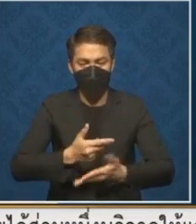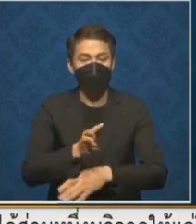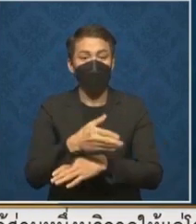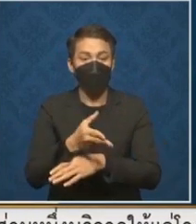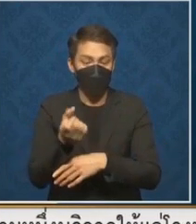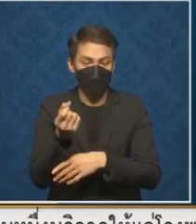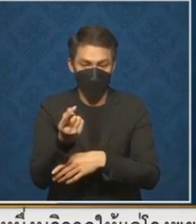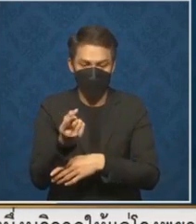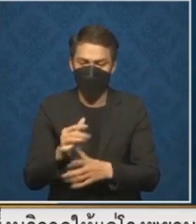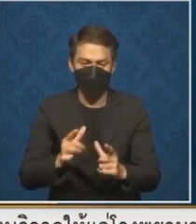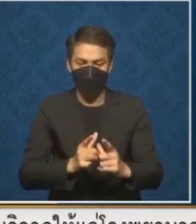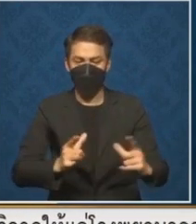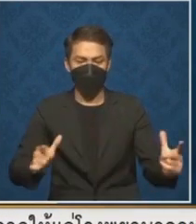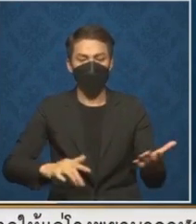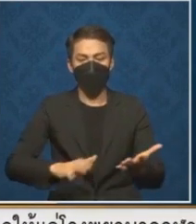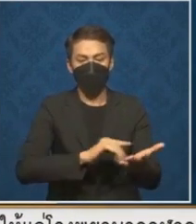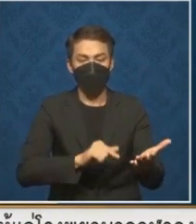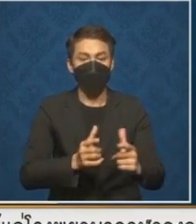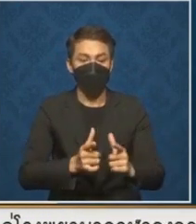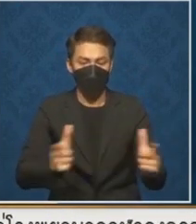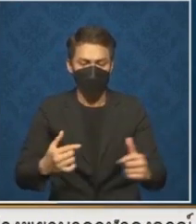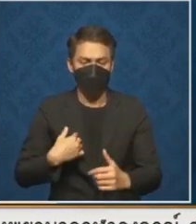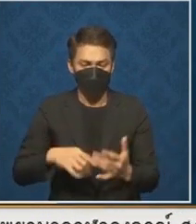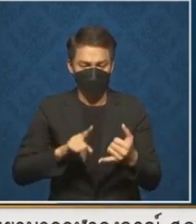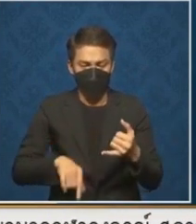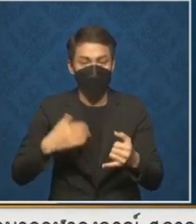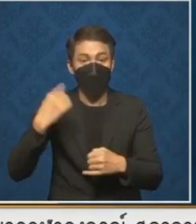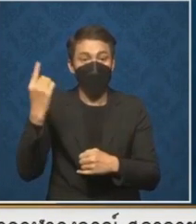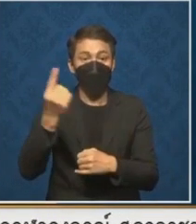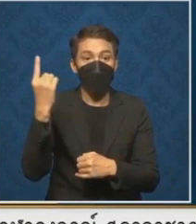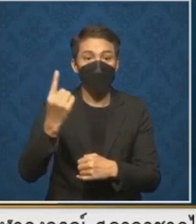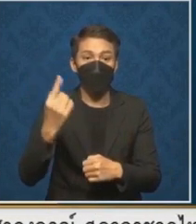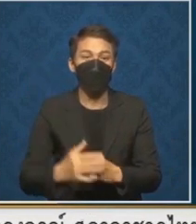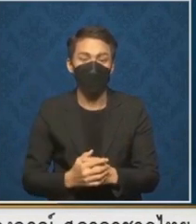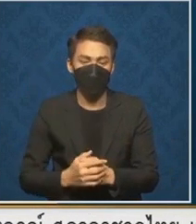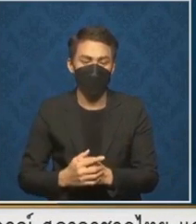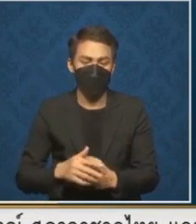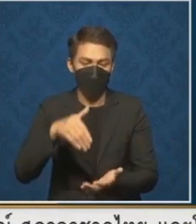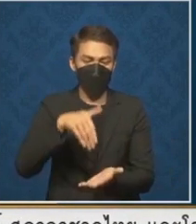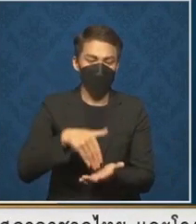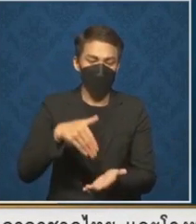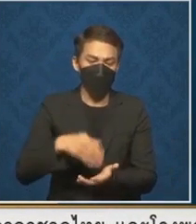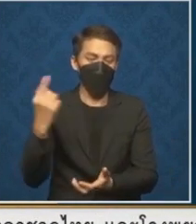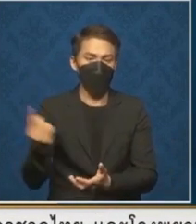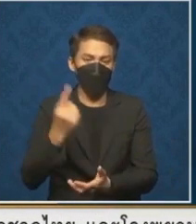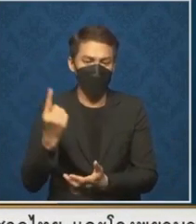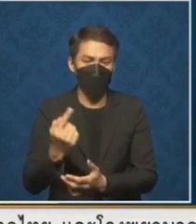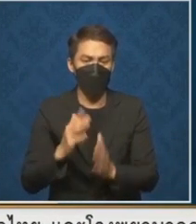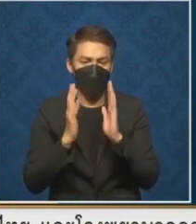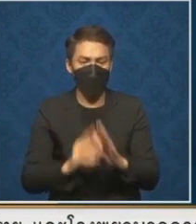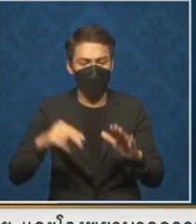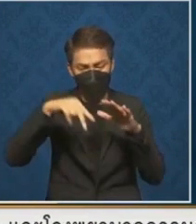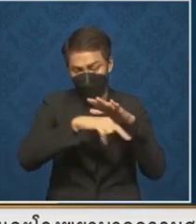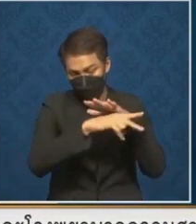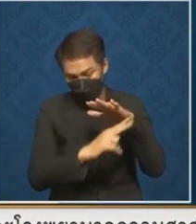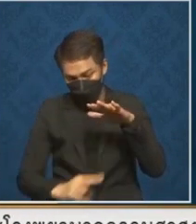สดที่ใหญ่สุใประเทศนะครัสุดท้ายเรามีการต้เที่ยวนะครับจริ ๆ ต้บอกวานี่คือ paradise ของนับด